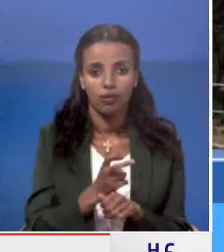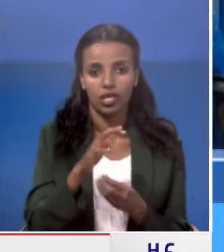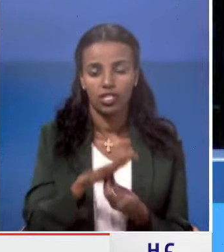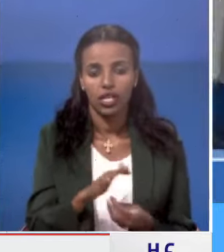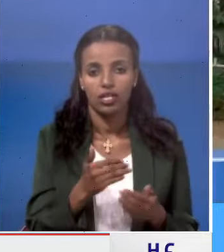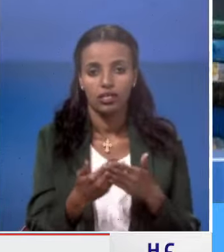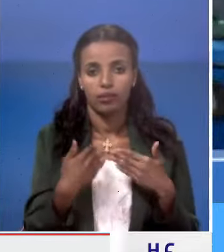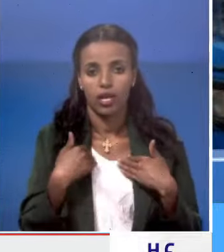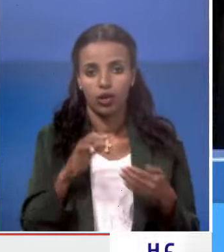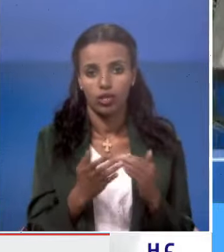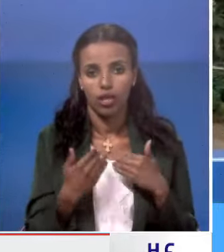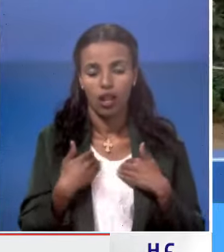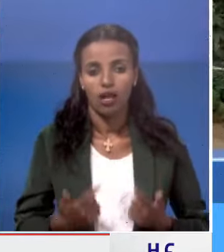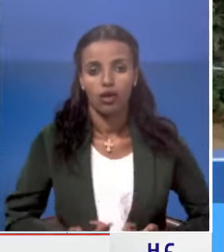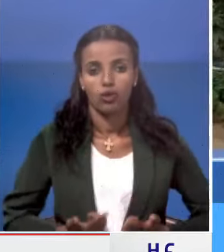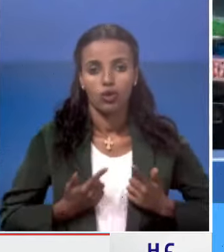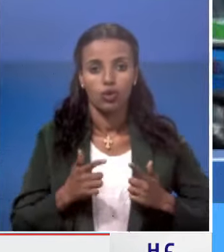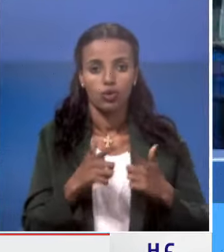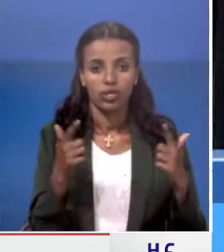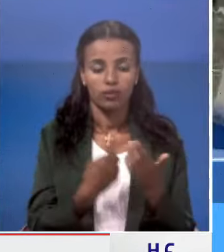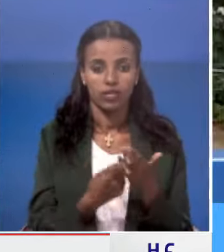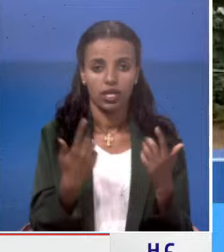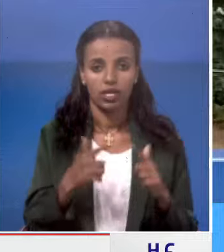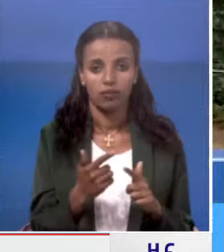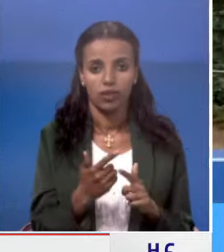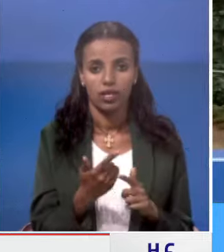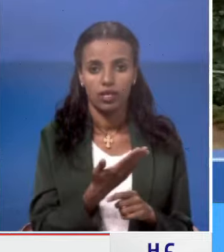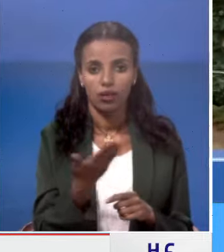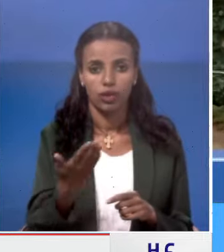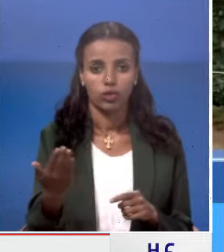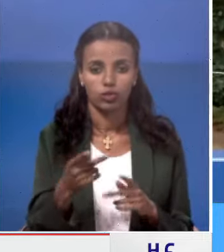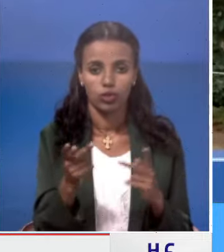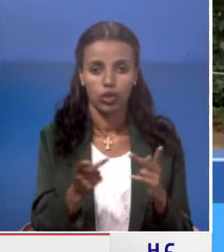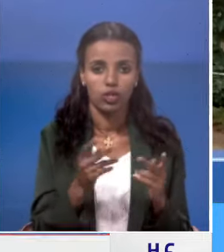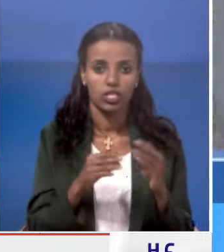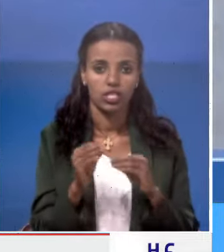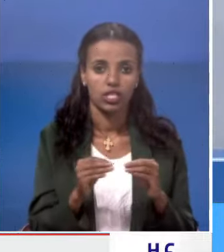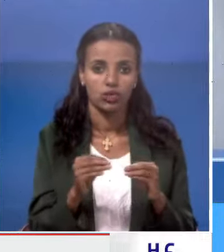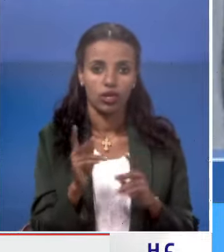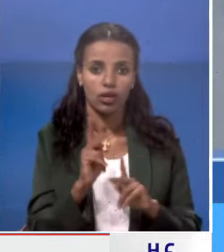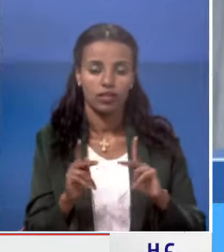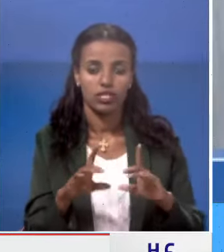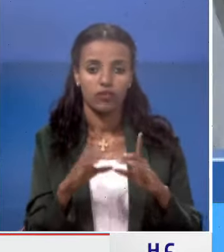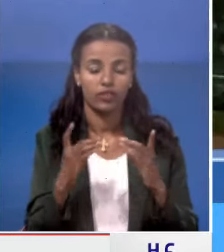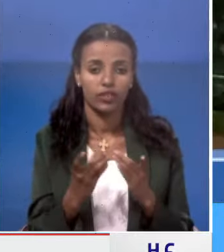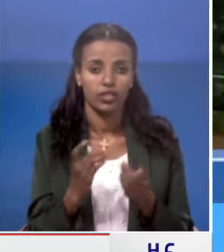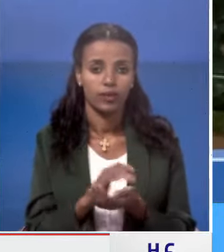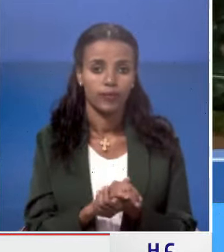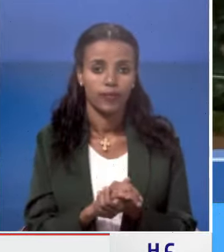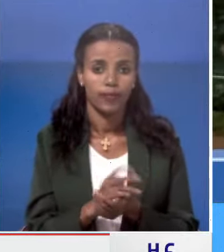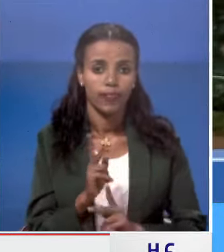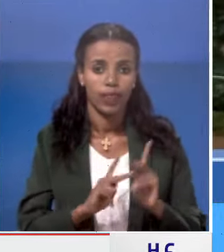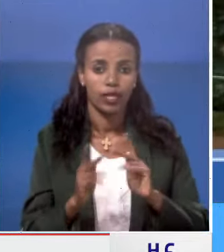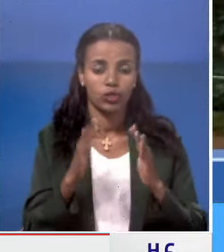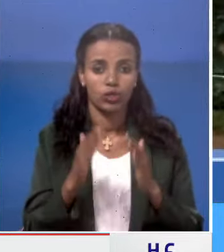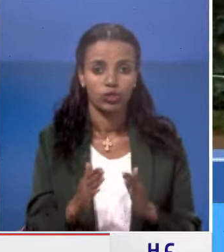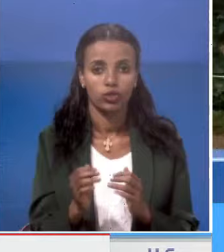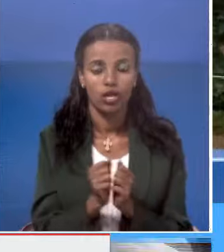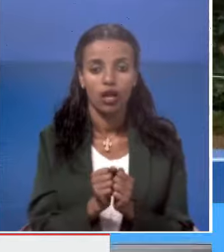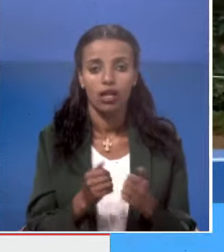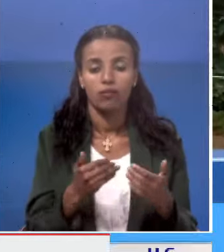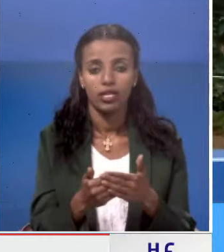ሁኔታ ያለ የኑሮ ውድነትም በዚህ አጋጣሚ ማለት ግባቶች ከቦታ ቦታ ተንቀሳቅሰው ለሚደርሰው የህብረተሰብ ክፍል ማለት ነው ከአርሶ አደሩ ህብረተሰብ ክፍል ጋር ለማድረስ